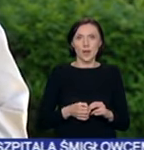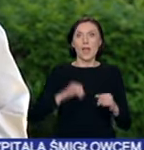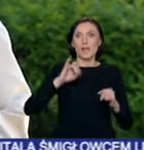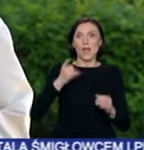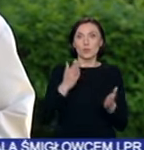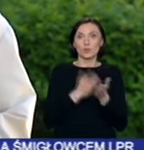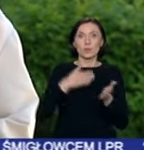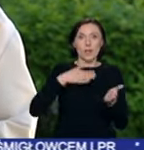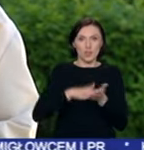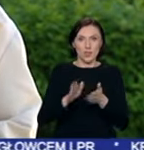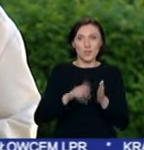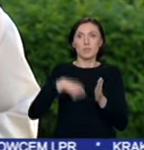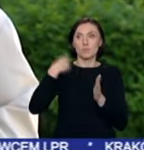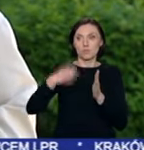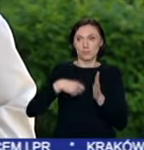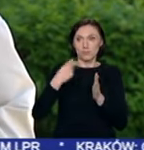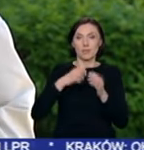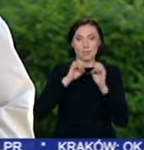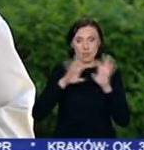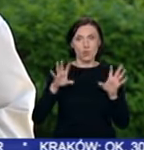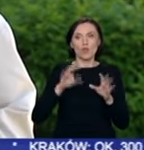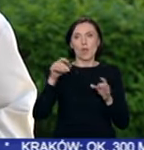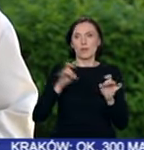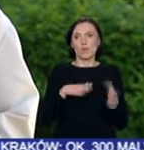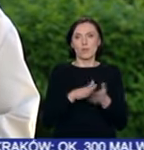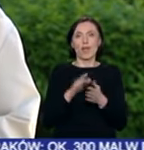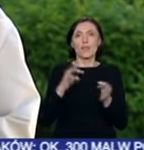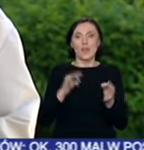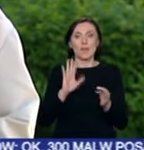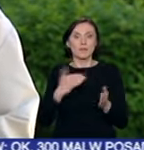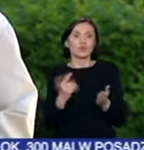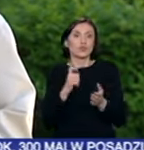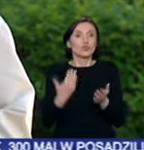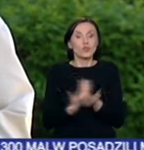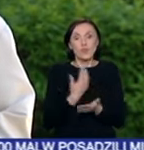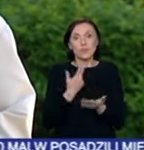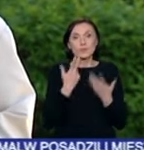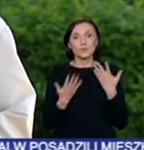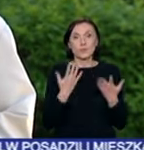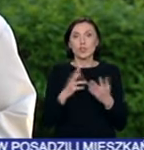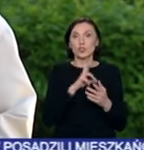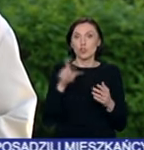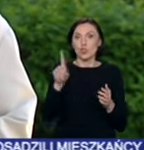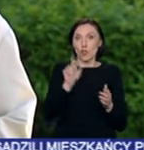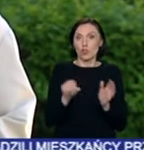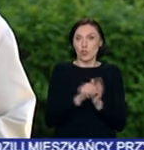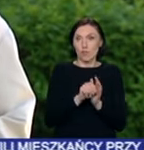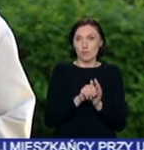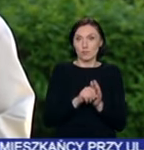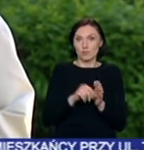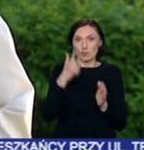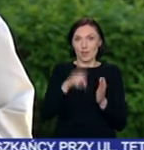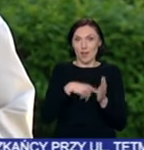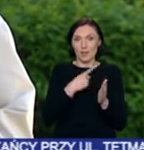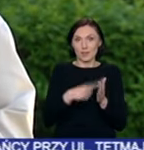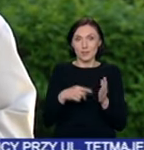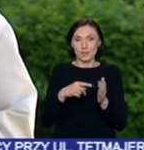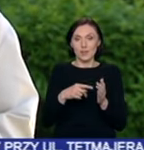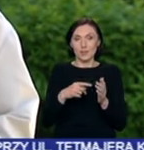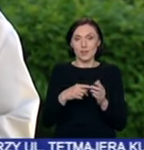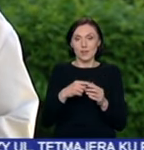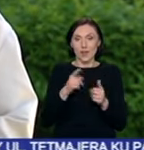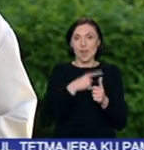Potem powiedzieli Hello Kraków. Teraz mają się pokazać w nowej odsłonie. Pytanie, czy to do 3 razy sztuka? Wiele zależy